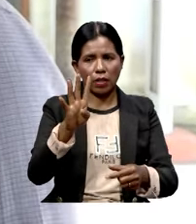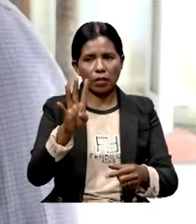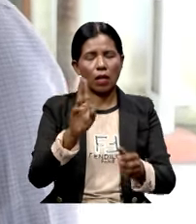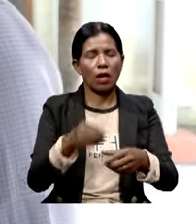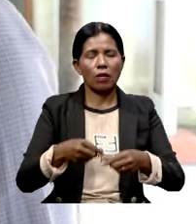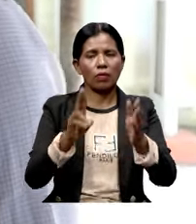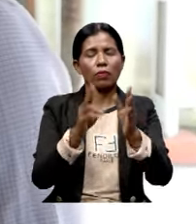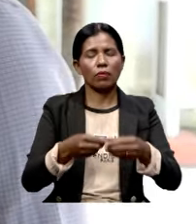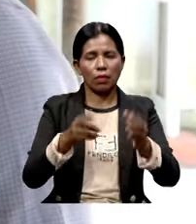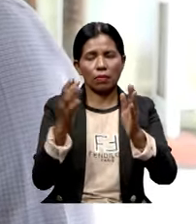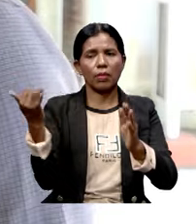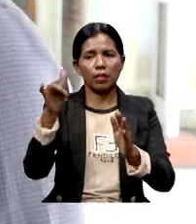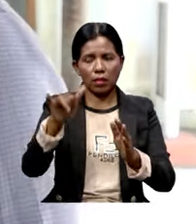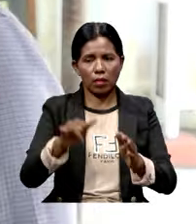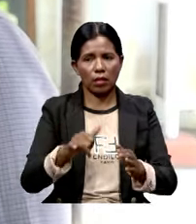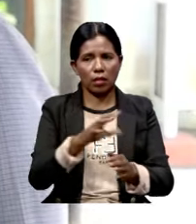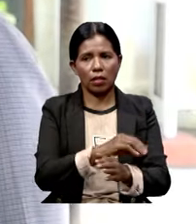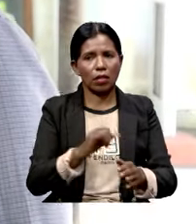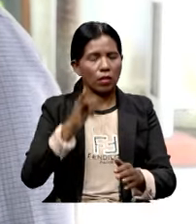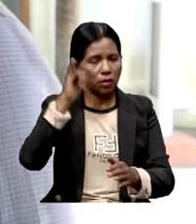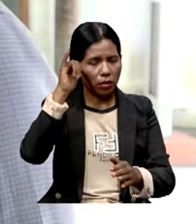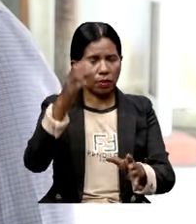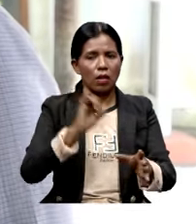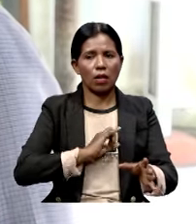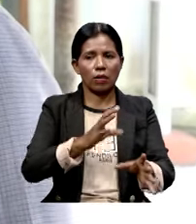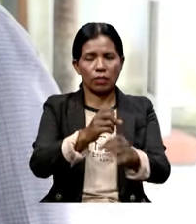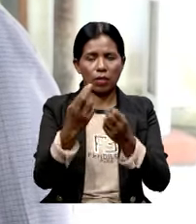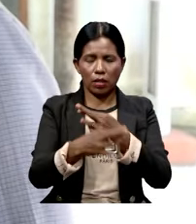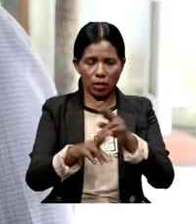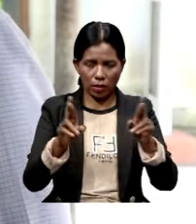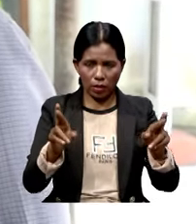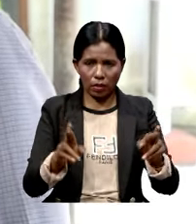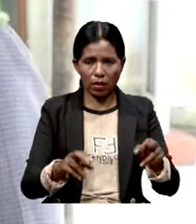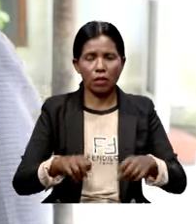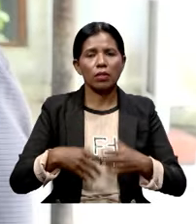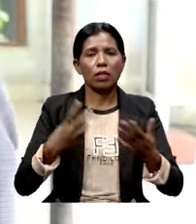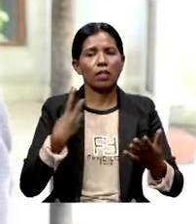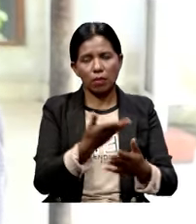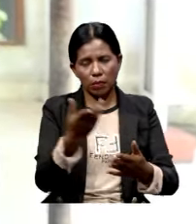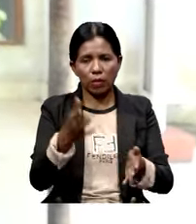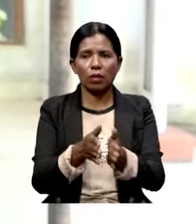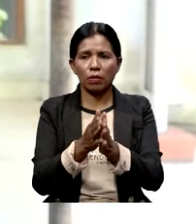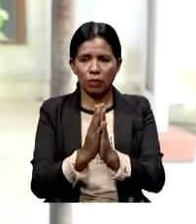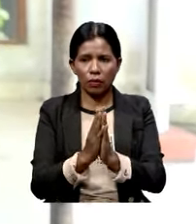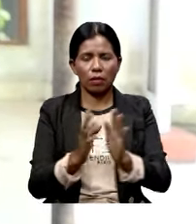basira nebe olbero au fo ba orsei ma au foti ne resultado o insa ite bo tira usuba